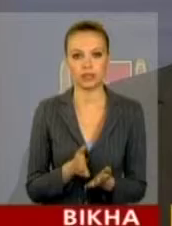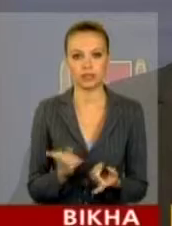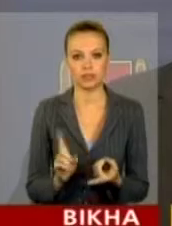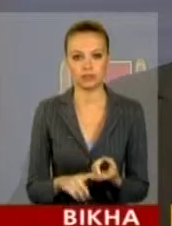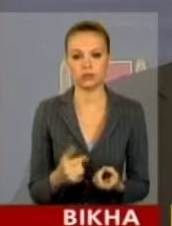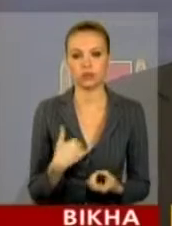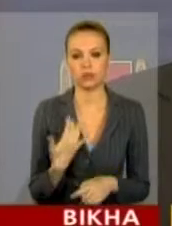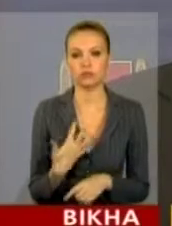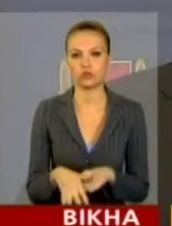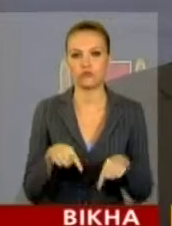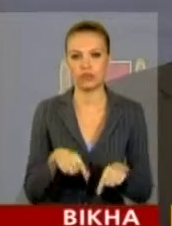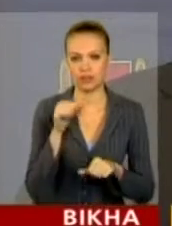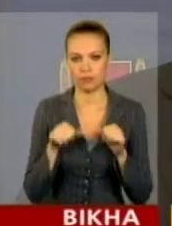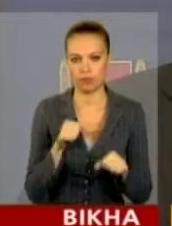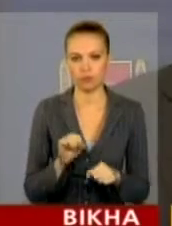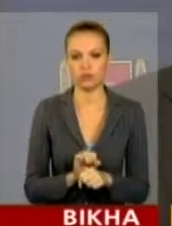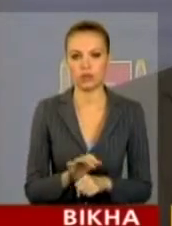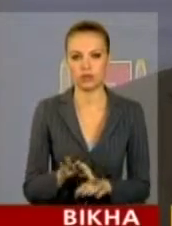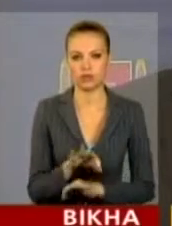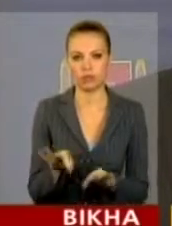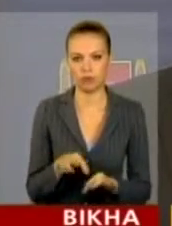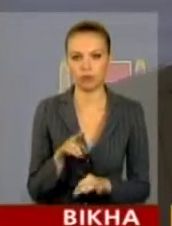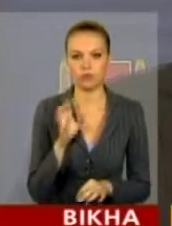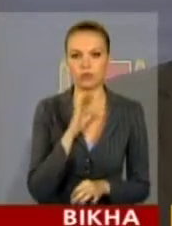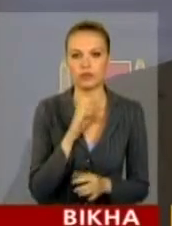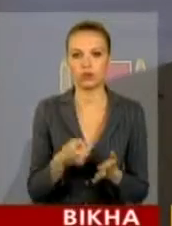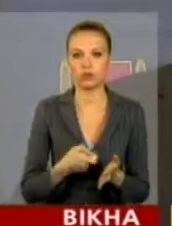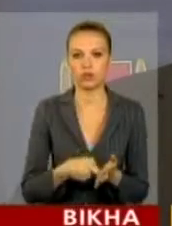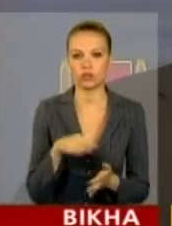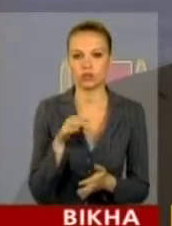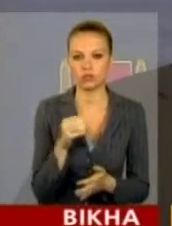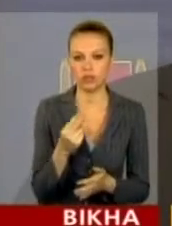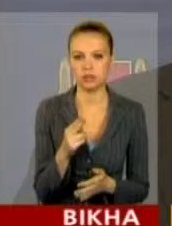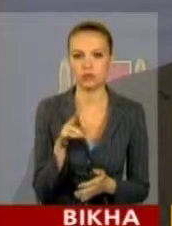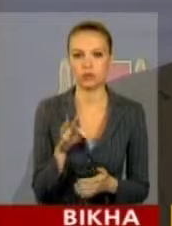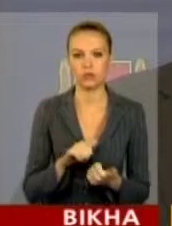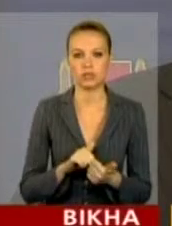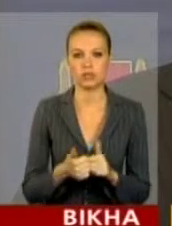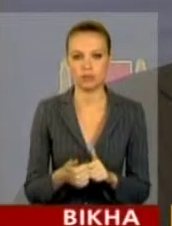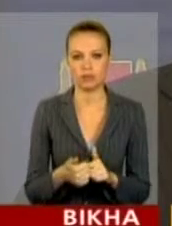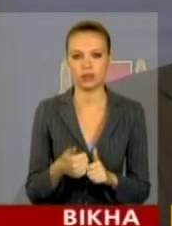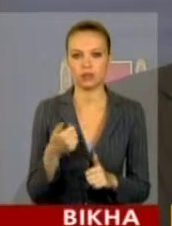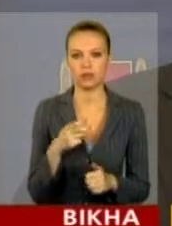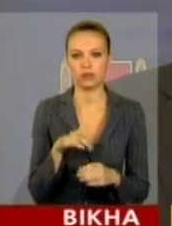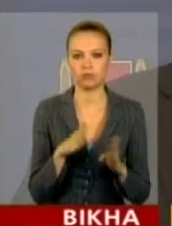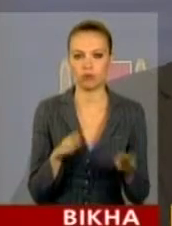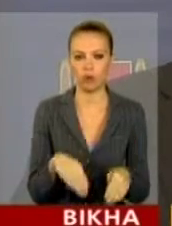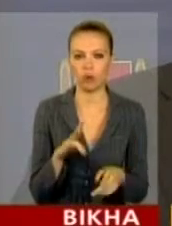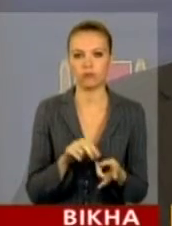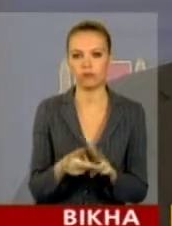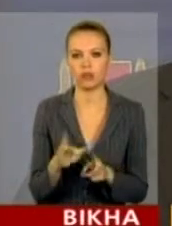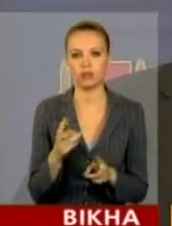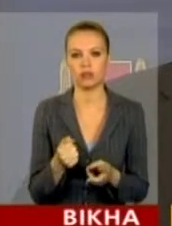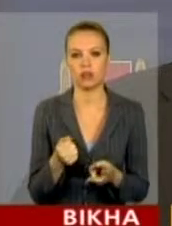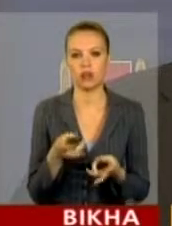нас уже в том году запуститься проект по заміні азотної блоком на вода